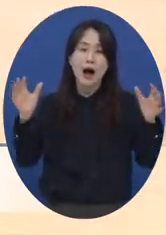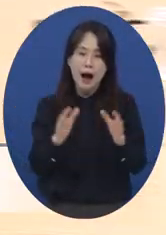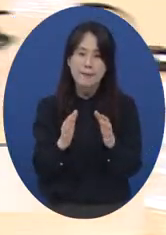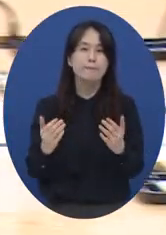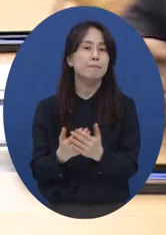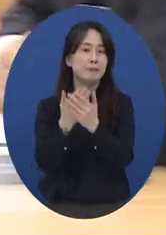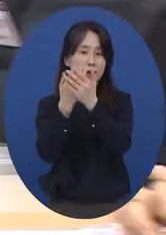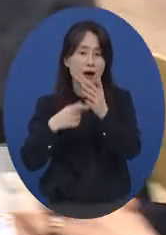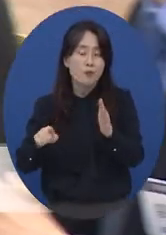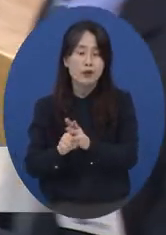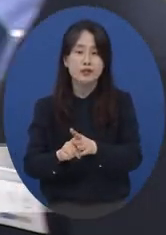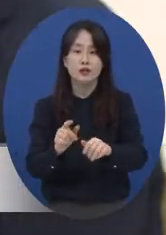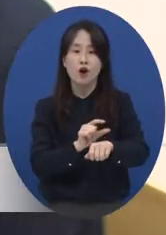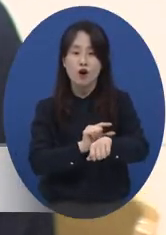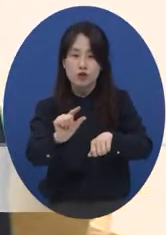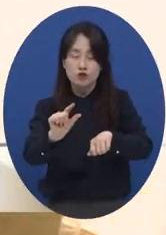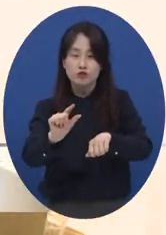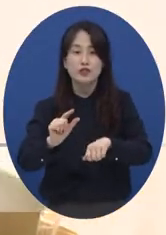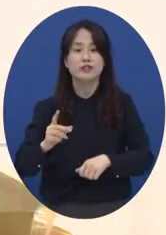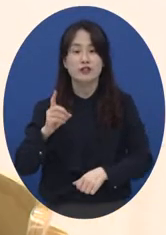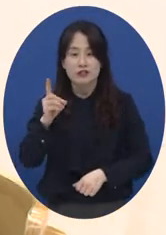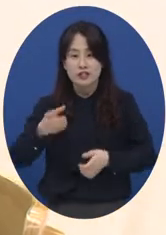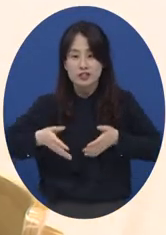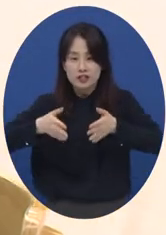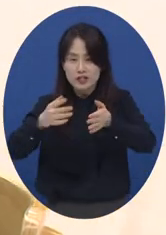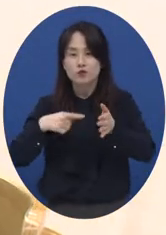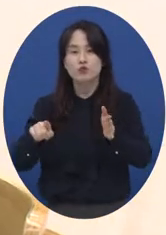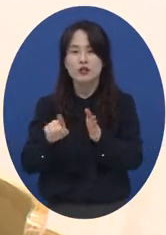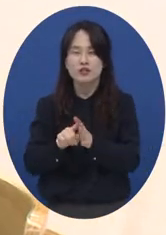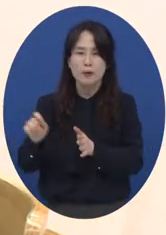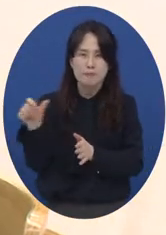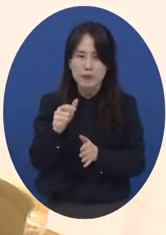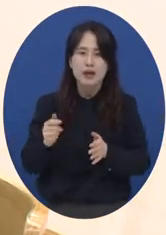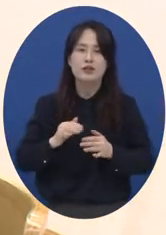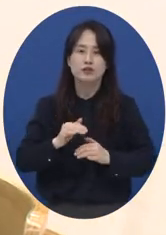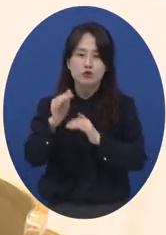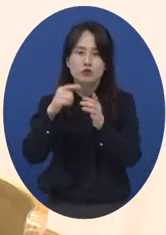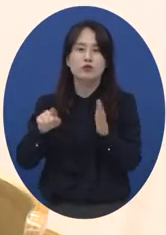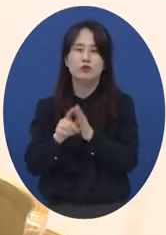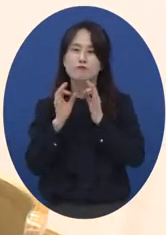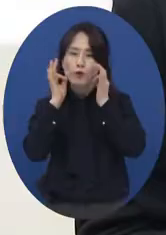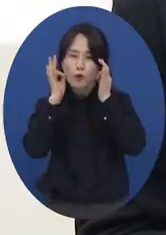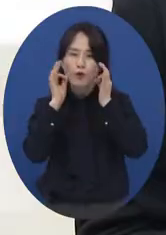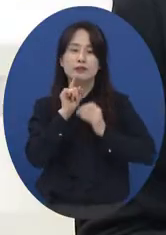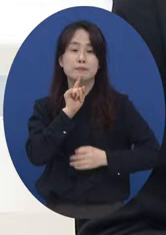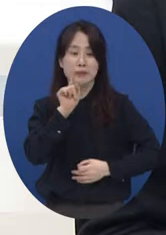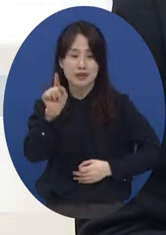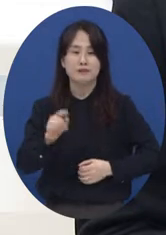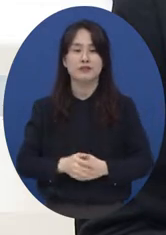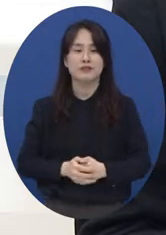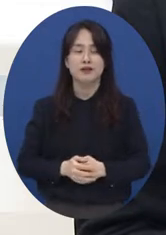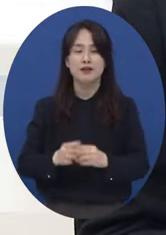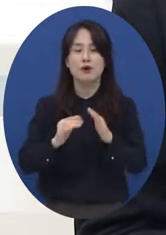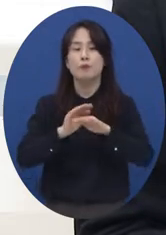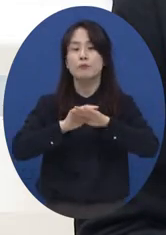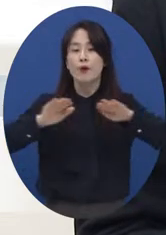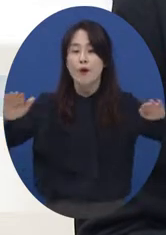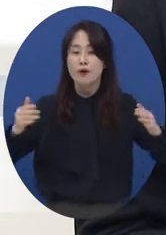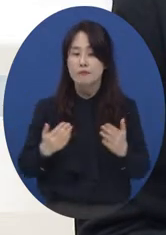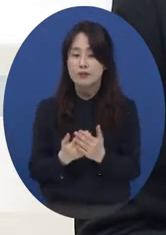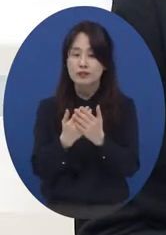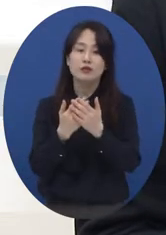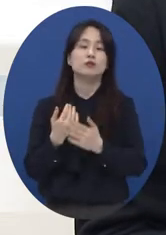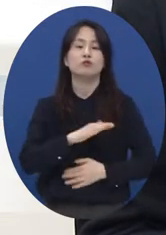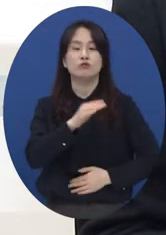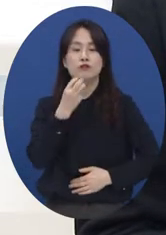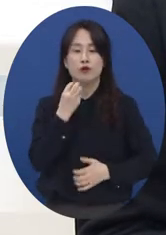발전을 위한 GTX D노선의 신속 추진을 위해 최선을 다하겠다고 밝혔습니다. 균형 있게 발전하는 게 우리 경기도의